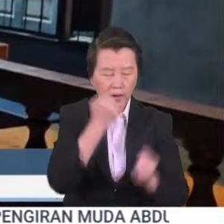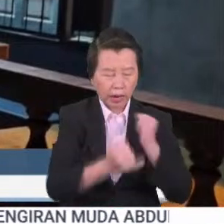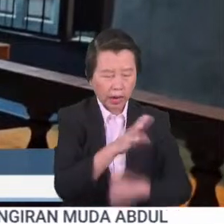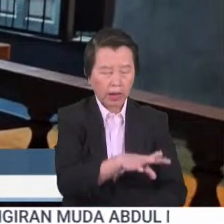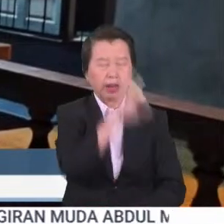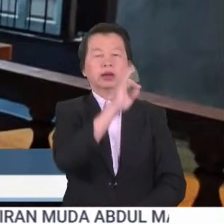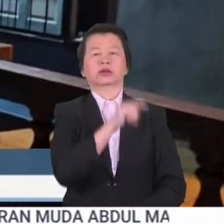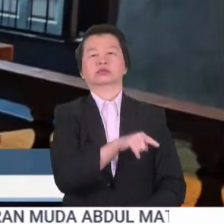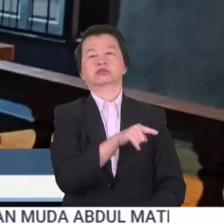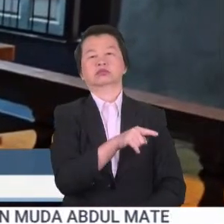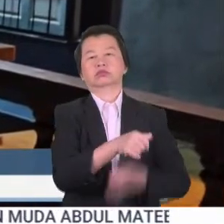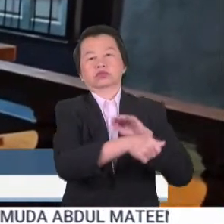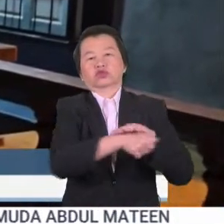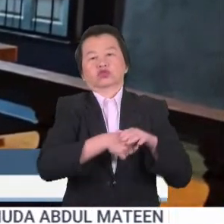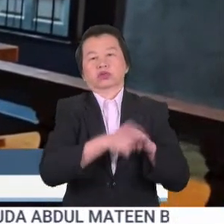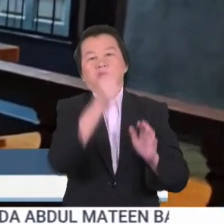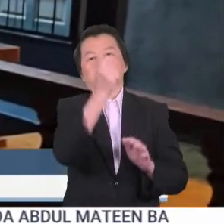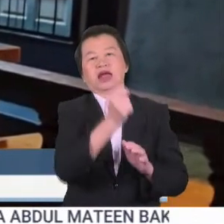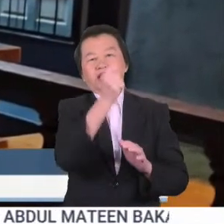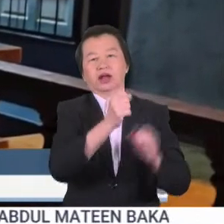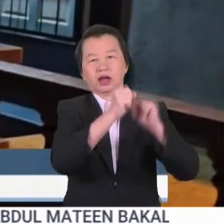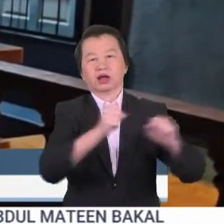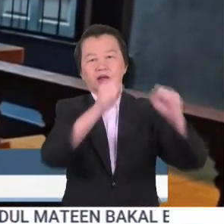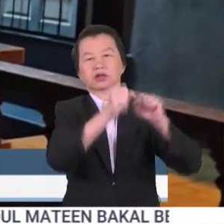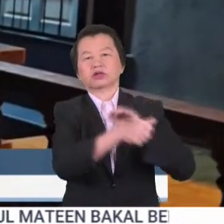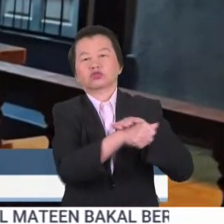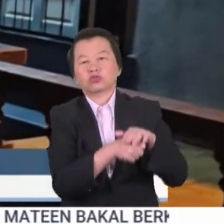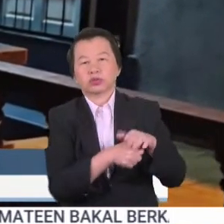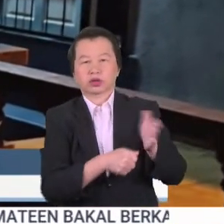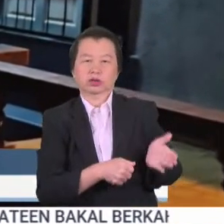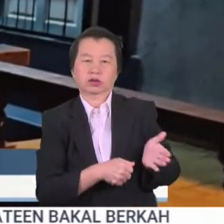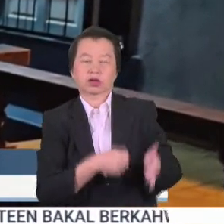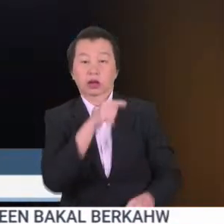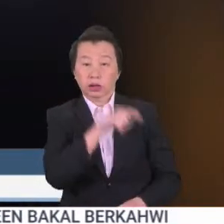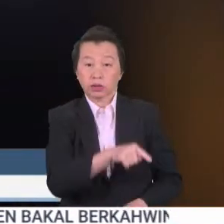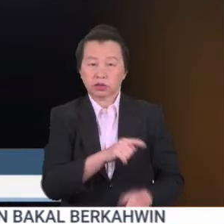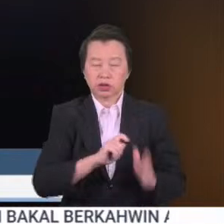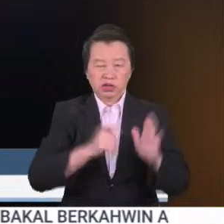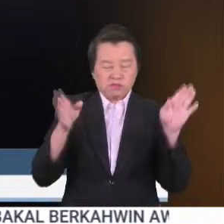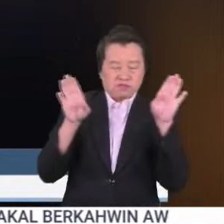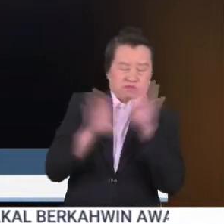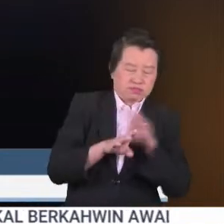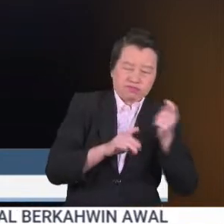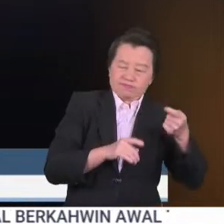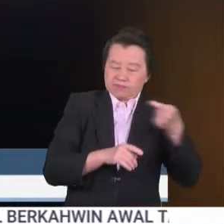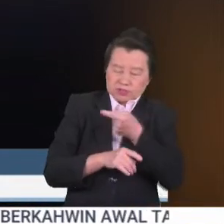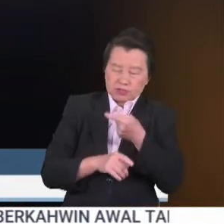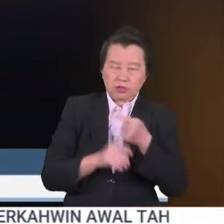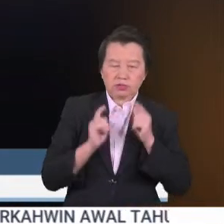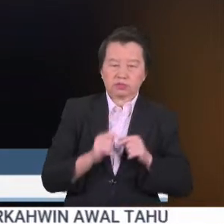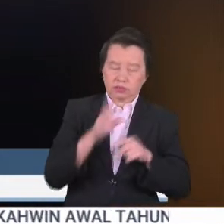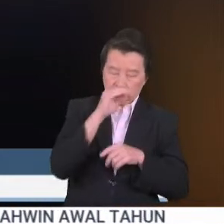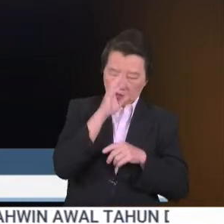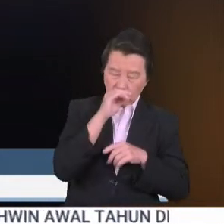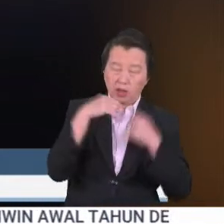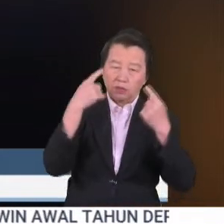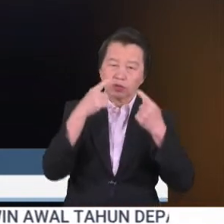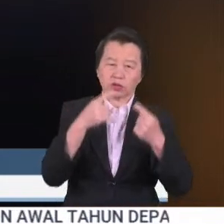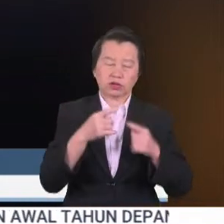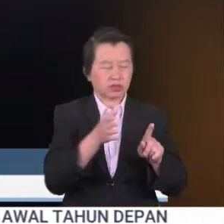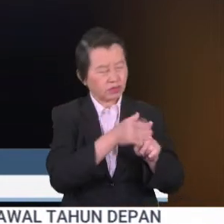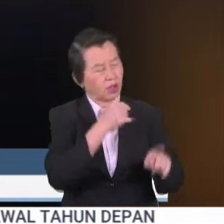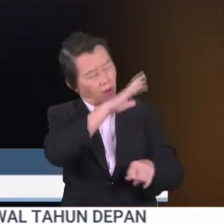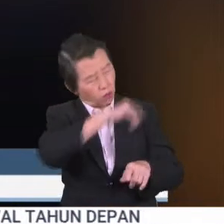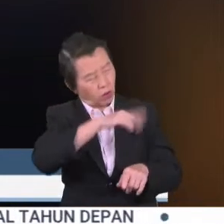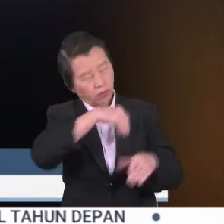terbabit bersembunyi di dalam tandas Surau Kampung Pinang Jawa mangsa yang mengunci dirinya di dalam tandas lelaki akhirnya berjaya dipujuk